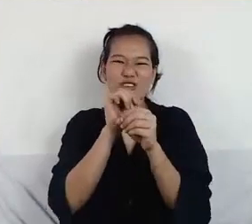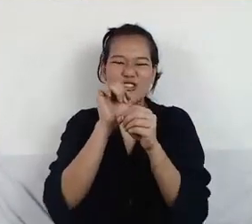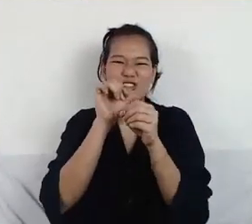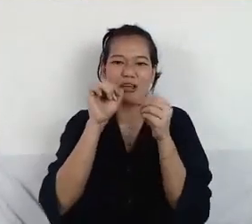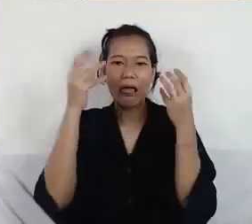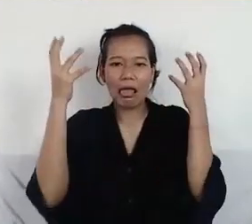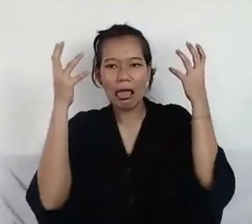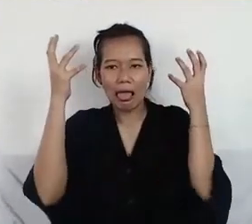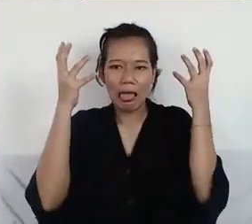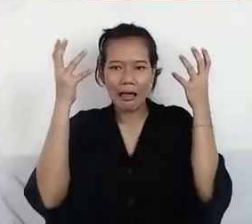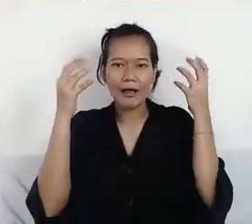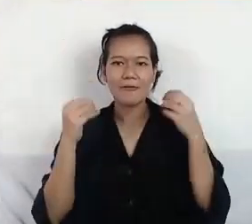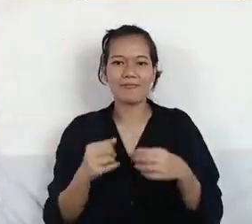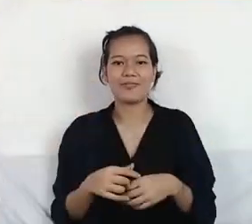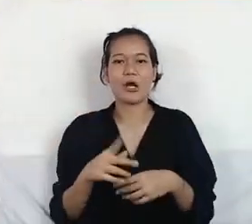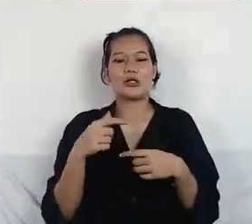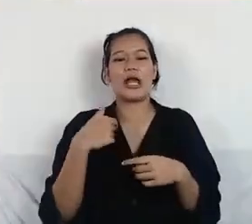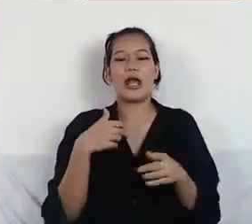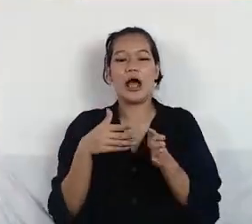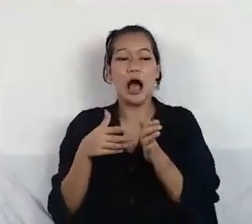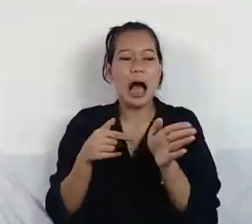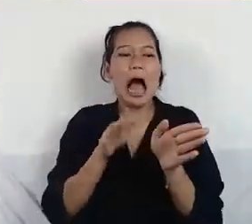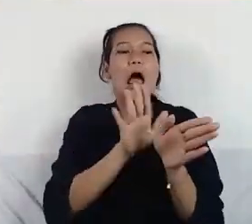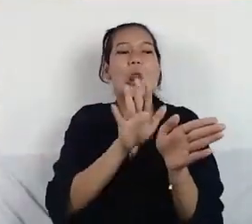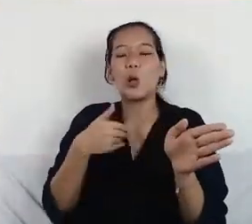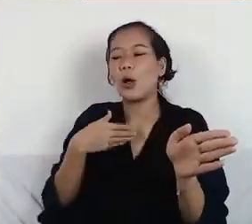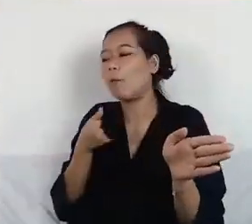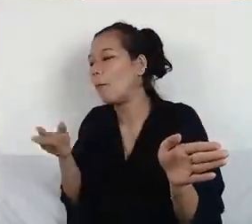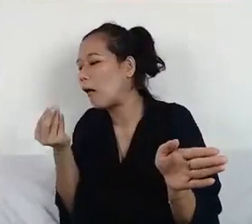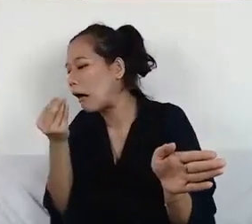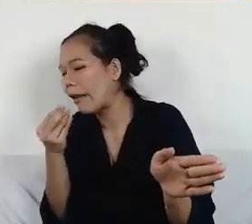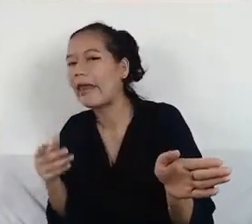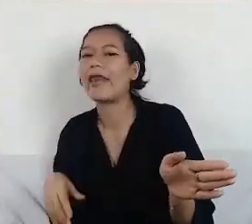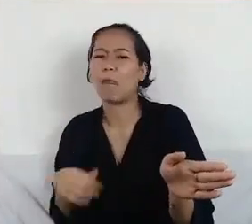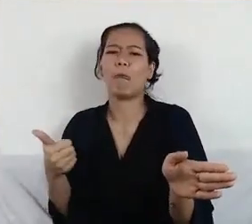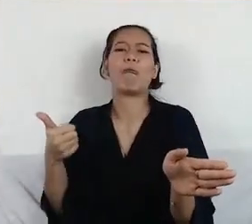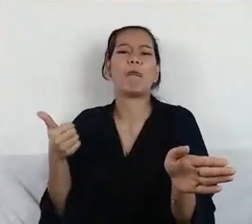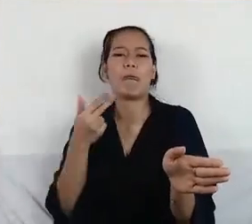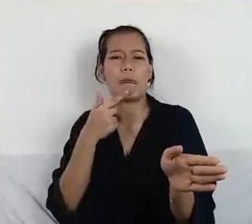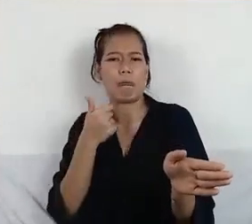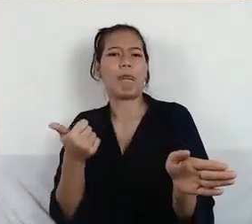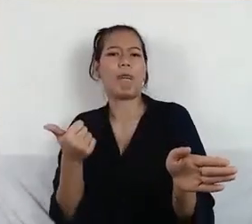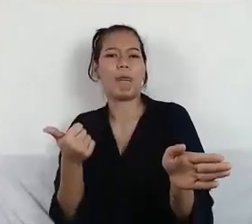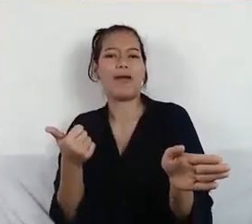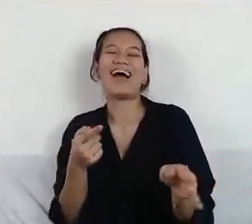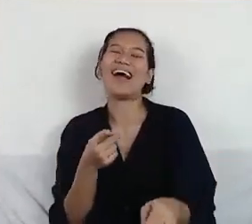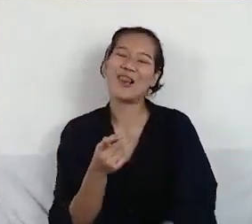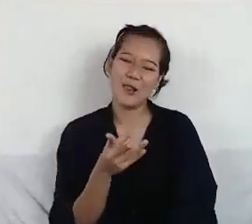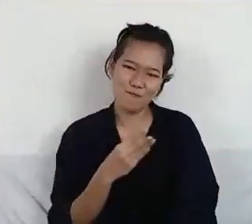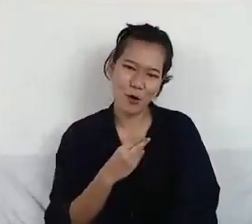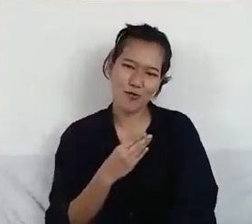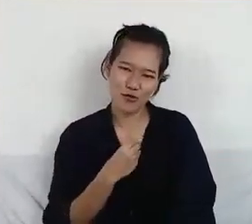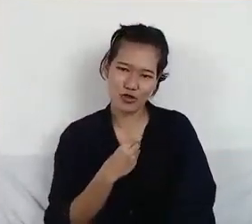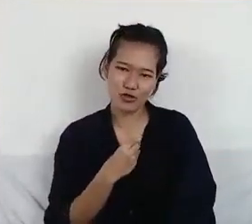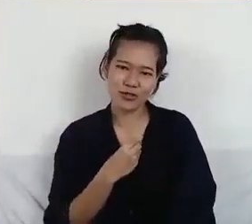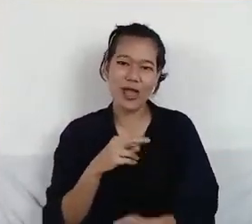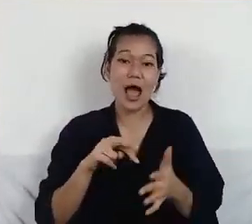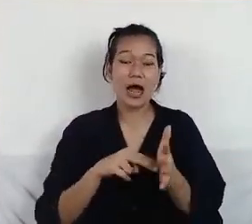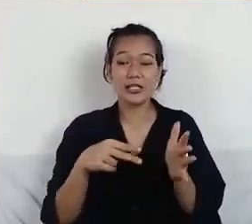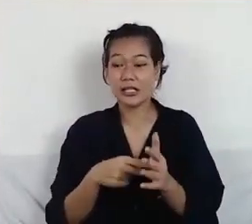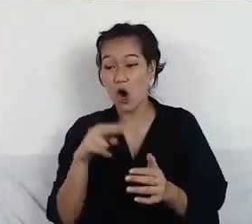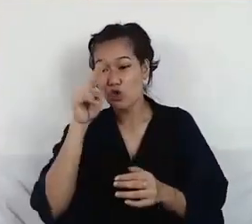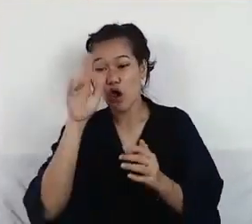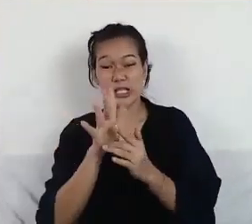Kalau saya milih rica-rica dulu. Lu jujur kok. Ya. Itu maksudnya. Bukan berarti Tuhan